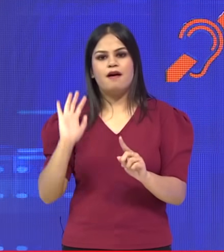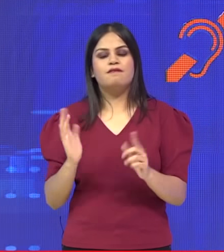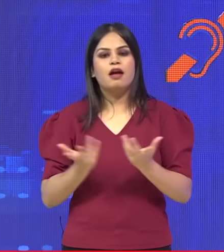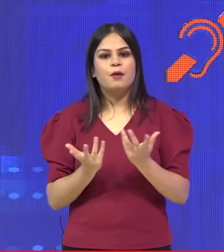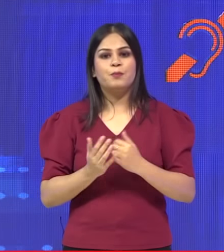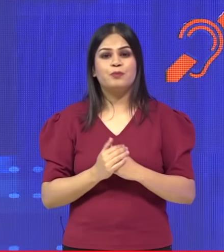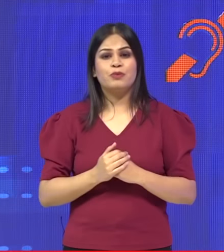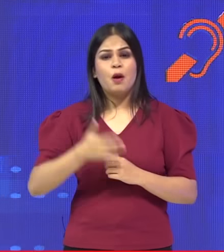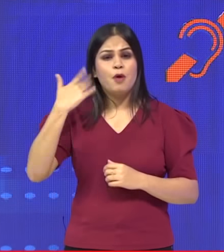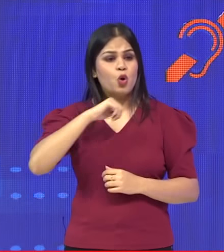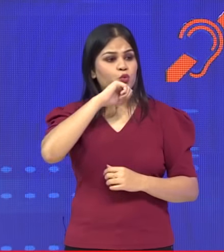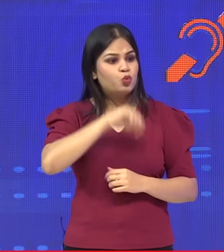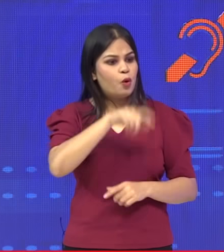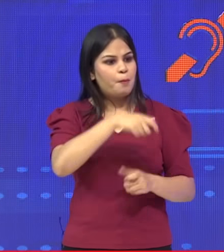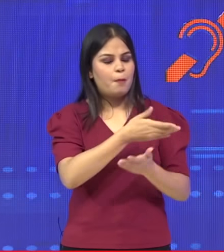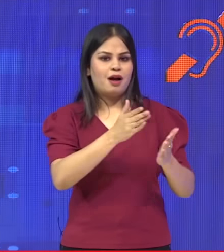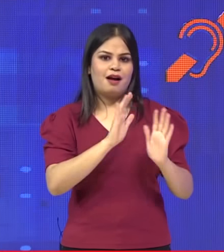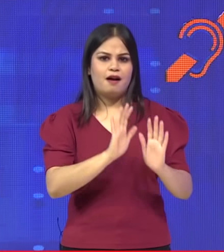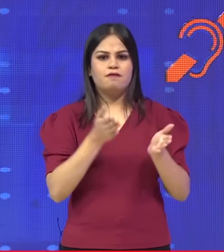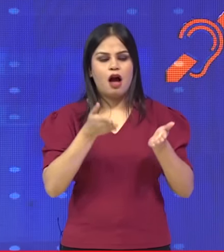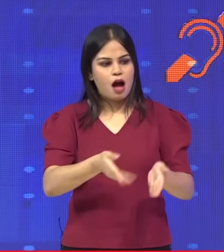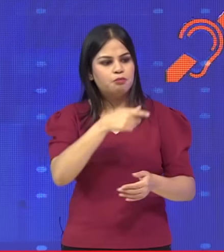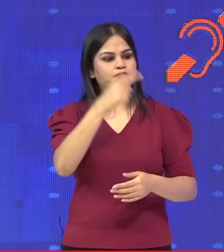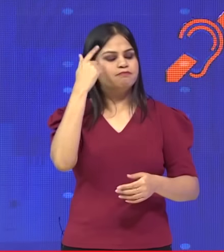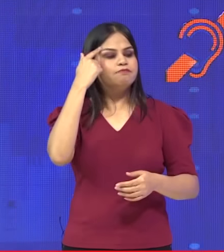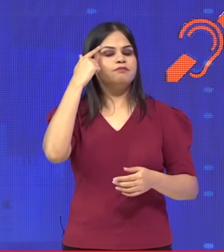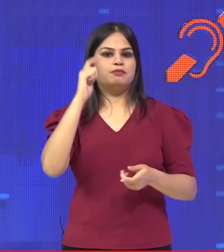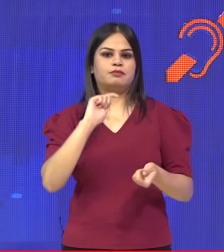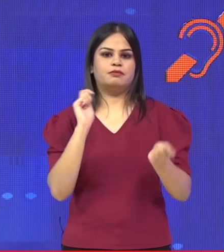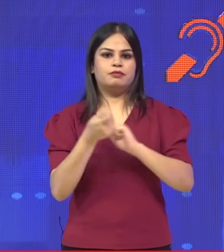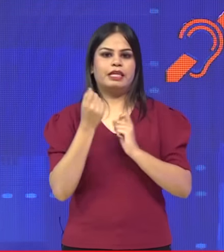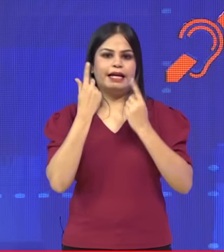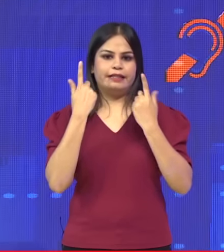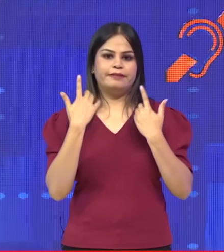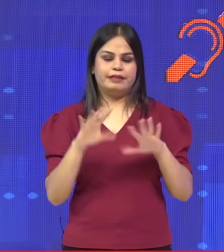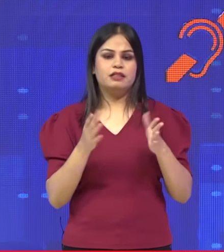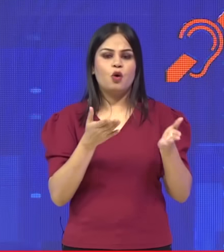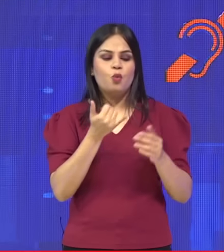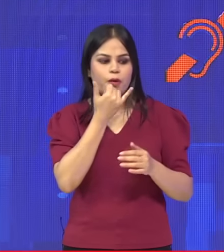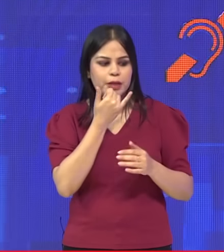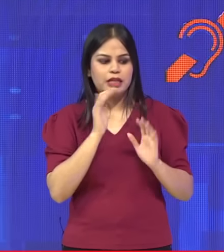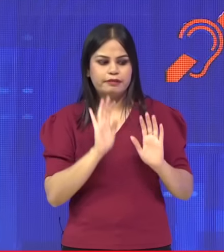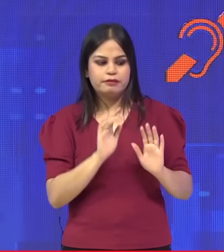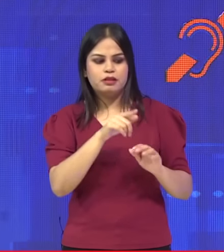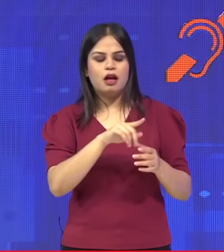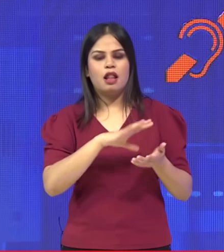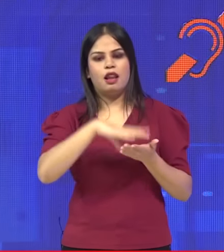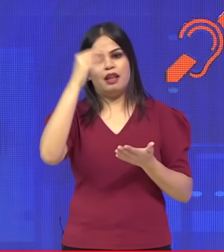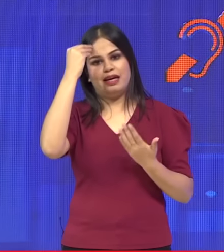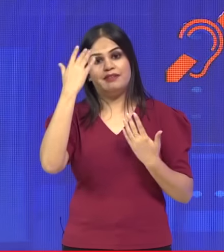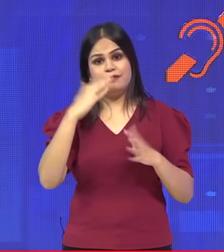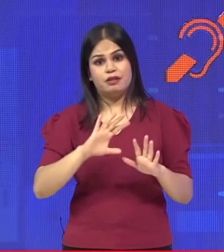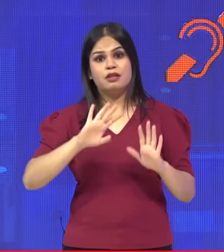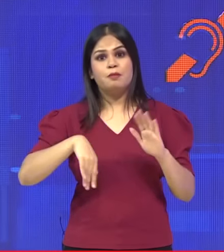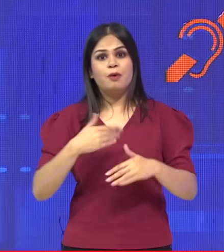यंग लड़के थे जो की आज यू नो देवर मैच्योर और दे रिलाइज एन जर्नलिस्ट डर रिलाइज्ड मिस्टेक्स आर डर गो इन